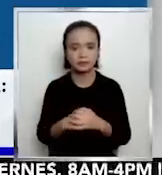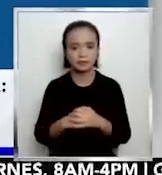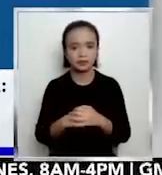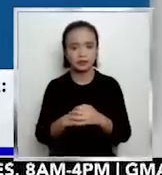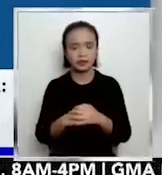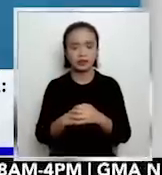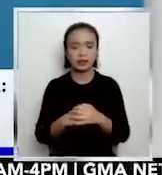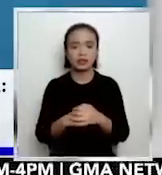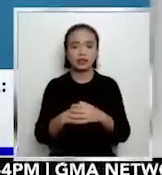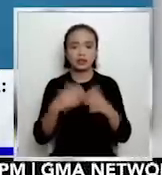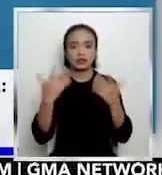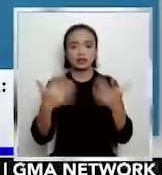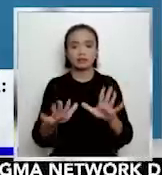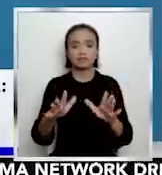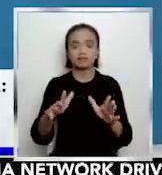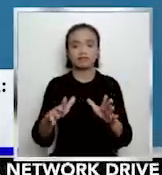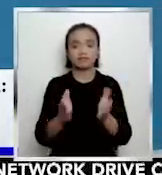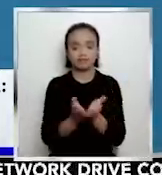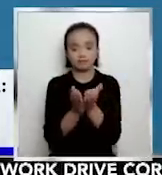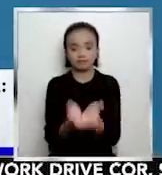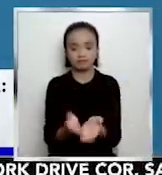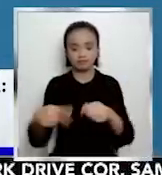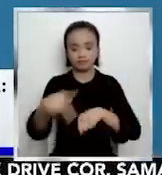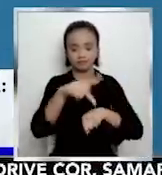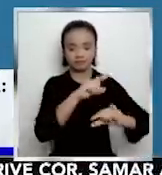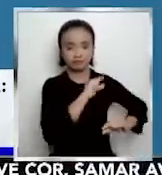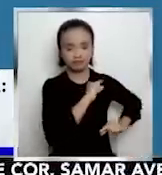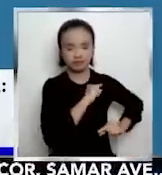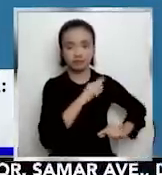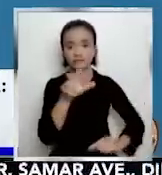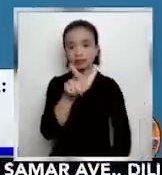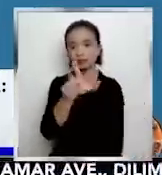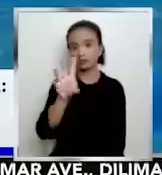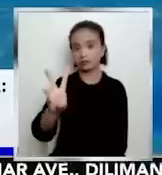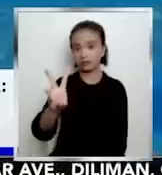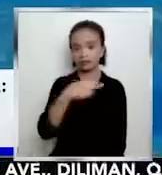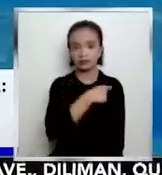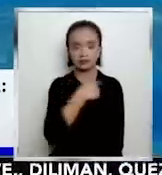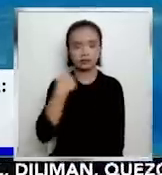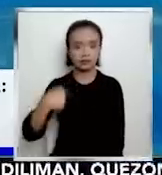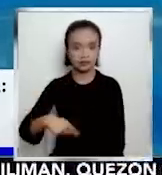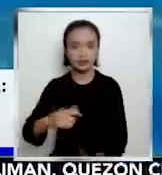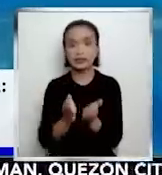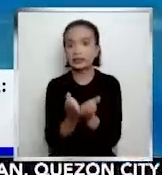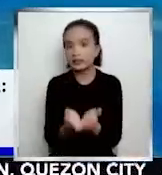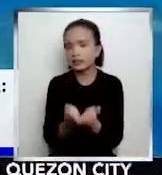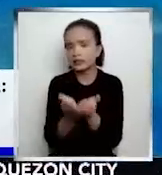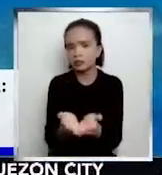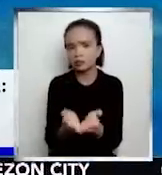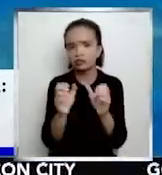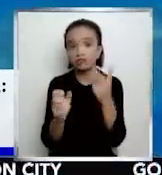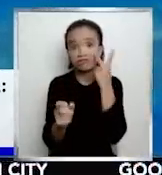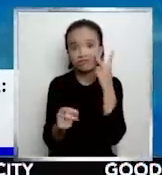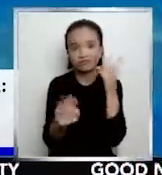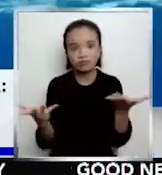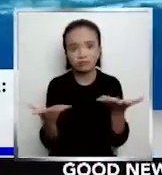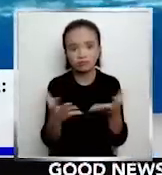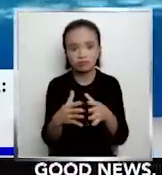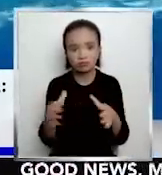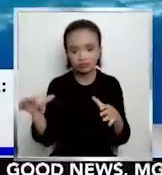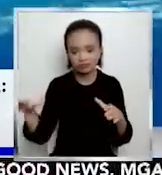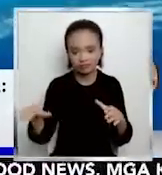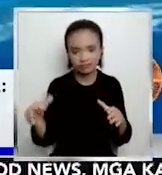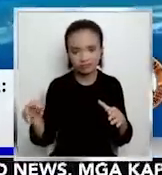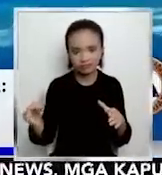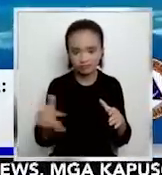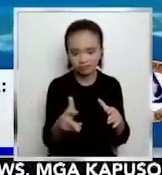ng PCG ang larawan ng 26 na mga Chinese militia ships na nakitang nagkukumpulan sa Sabina Shoal. Hindi